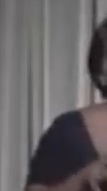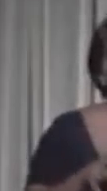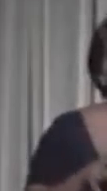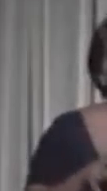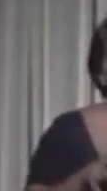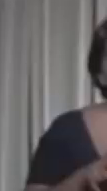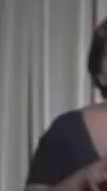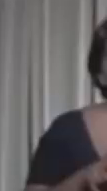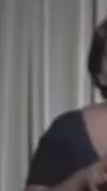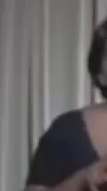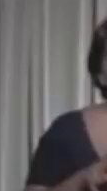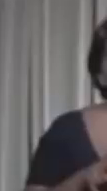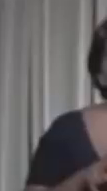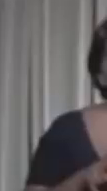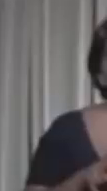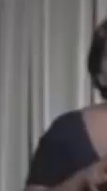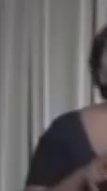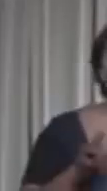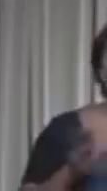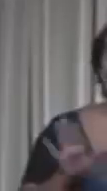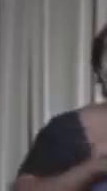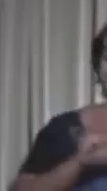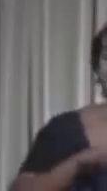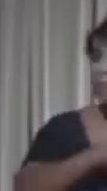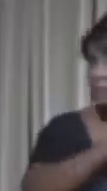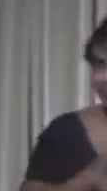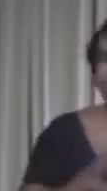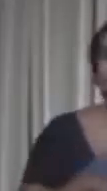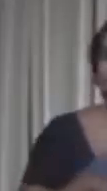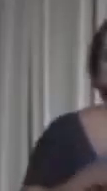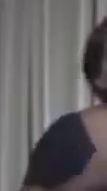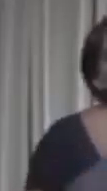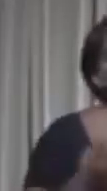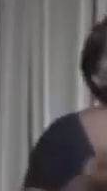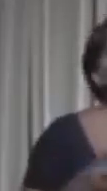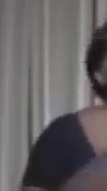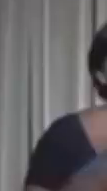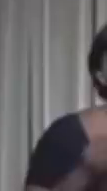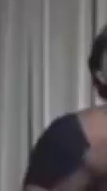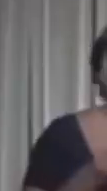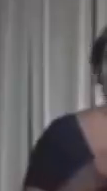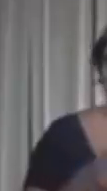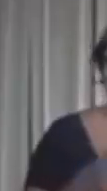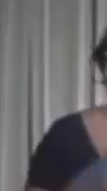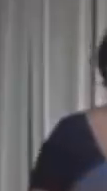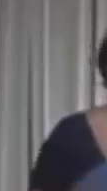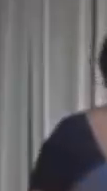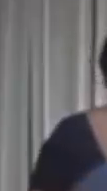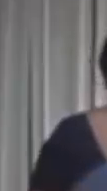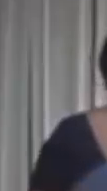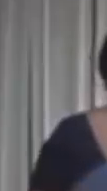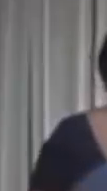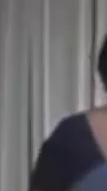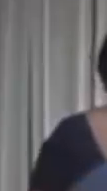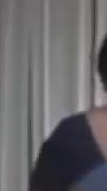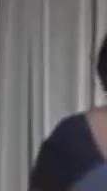எதிர்பார்ப்பை நிறைவேற்றுகின்ற உள்ளம் உங்களுடைய நிலையிலே மாற்றம் ஏற்பட வேண்டும் என்பதுதான் எங்களுடைய வேண்டுகோள்.